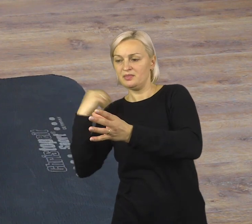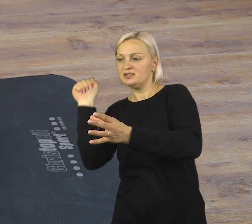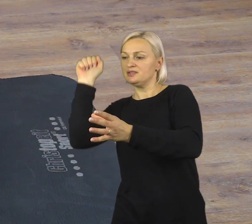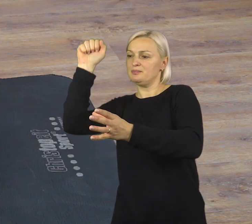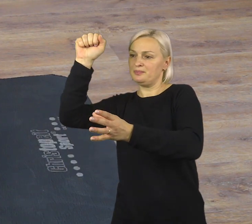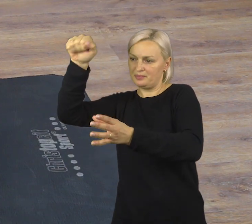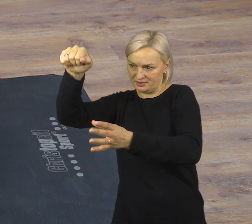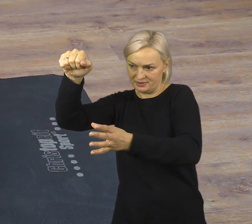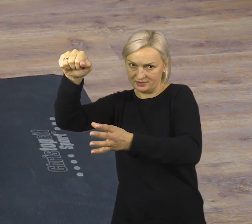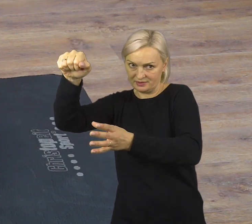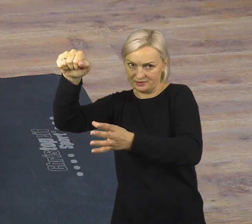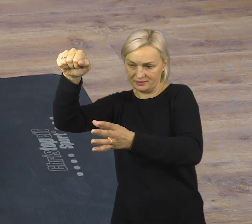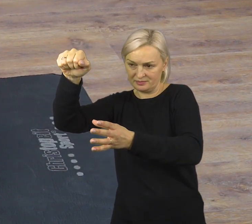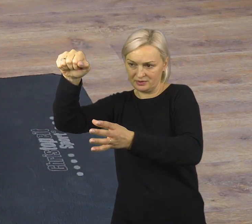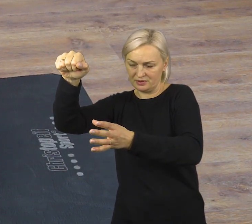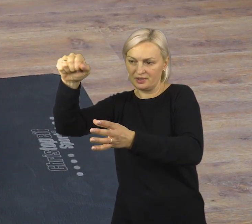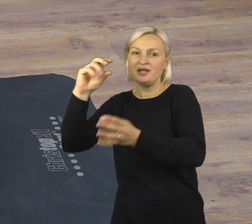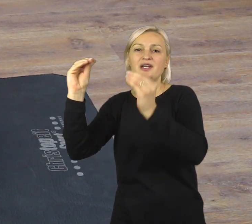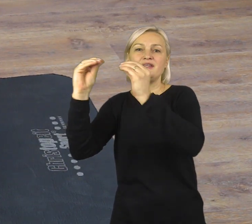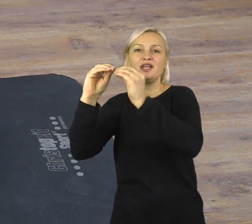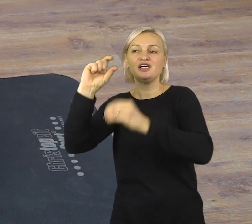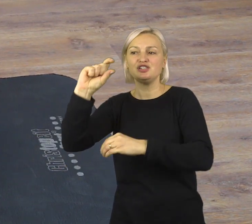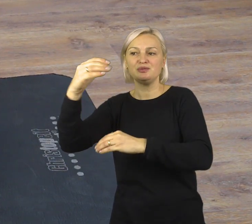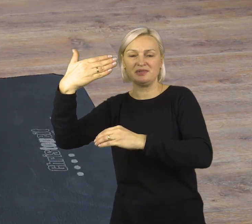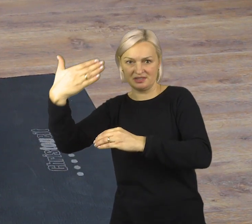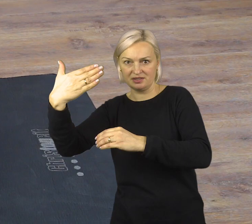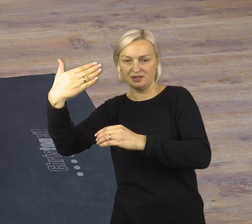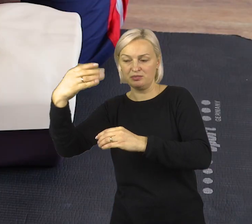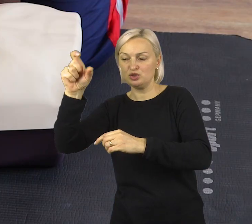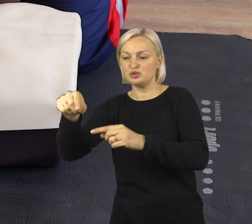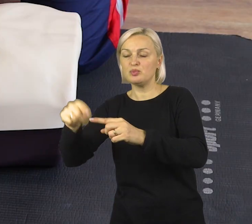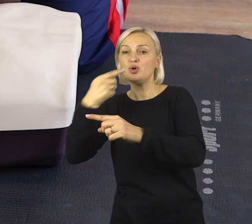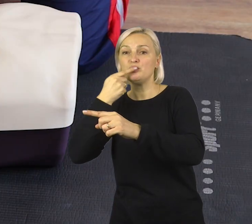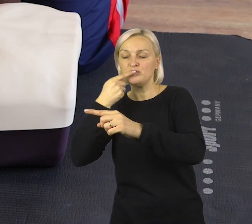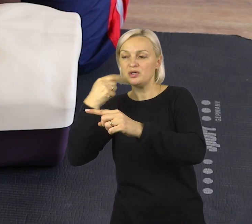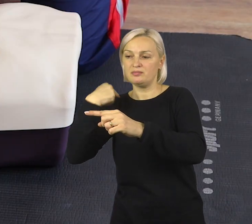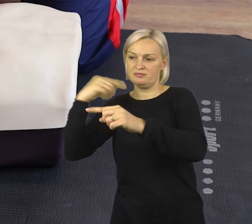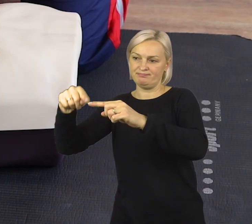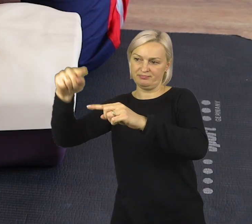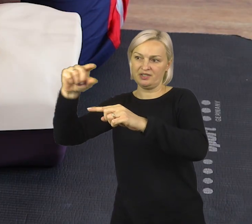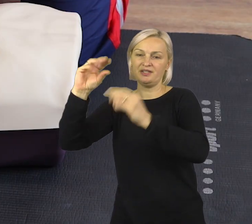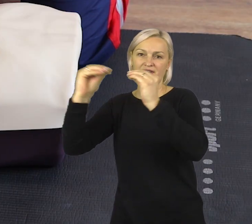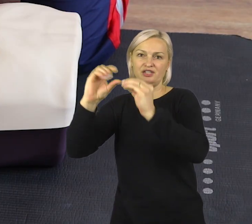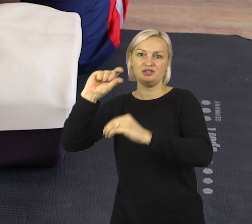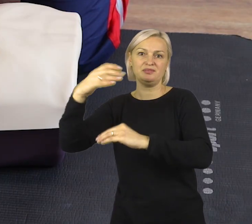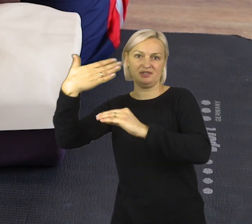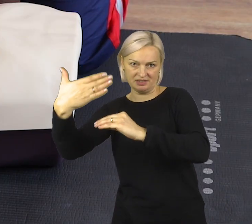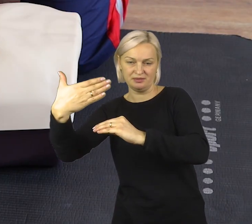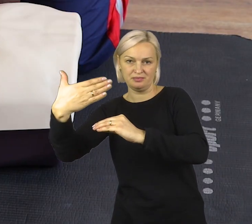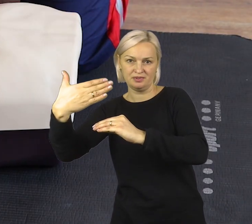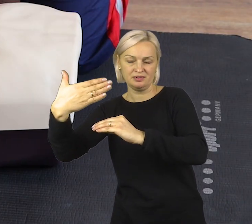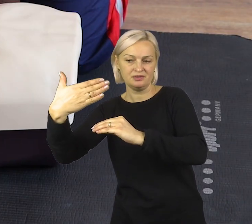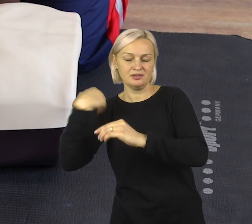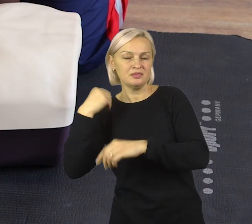10 cm saugiu atstumu, kad ausis būtų 10 cm nuo žmogaus burnos ir 10 sekundžių vertiname,